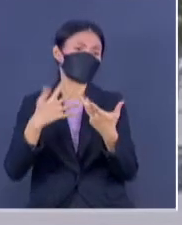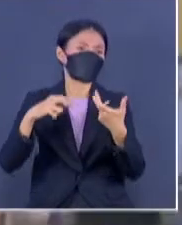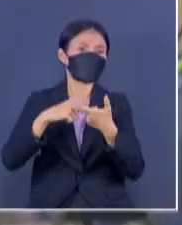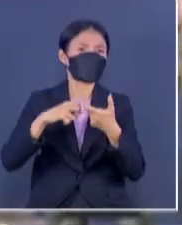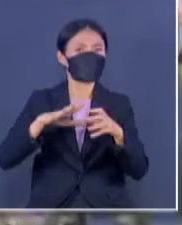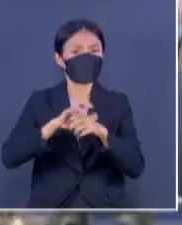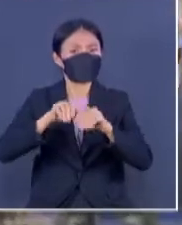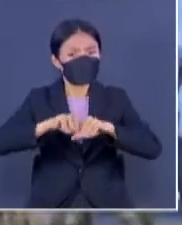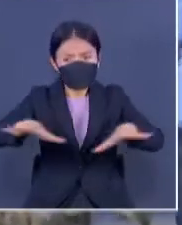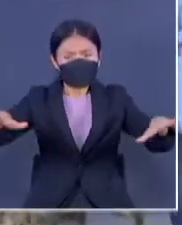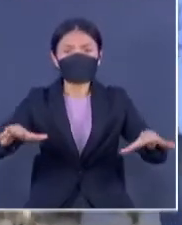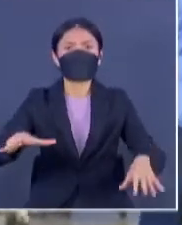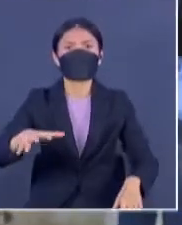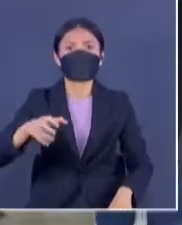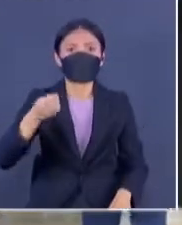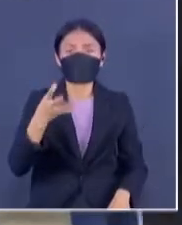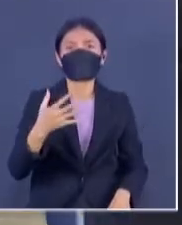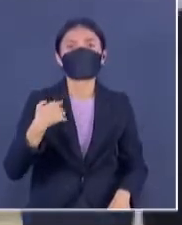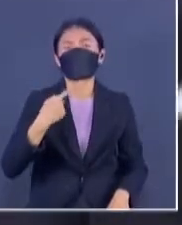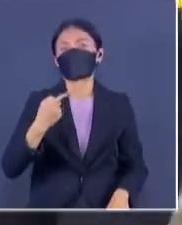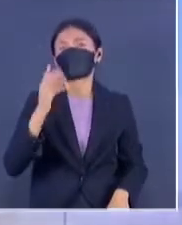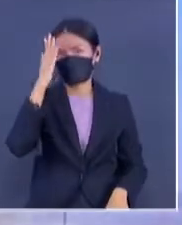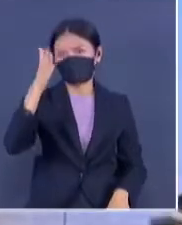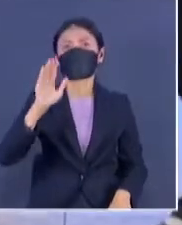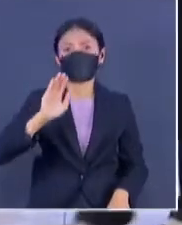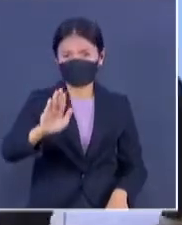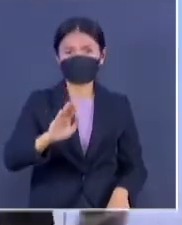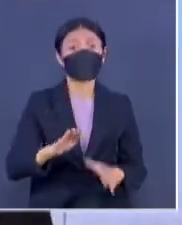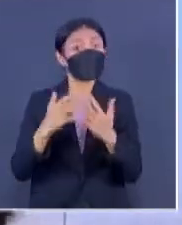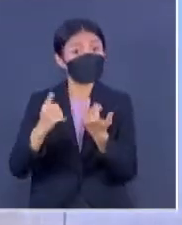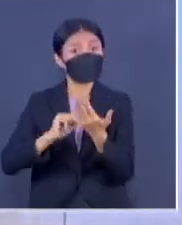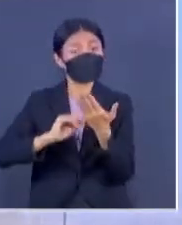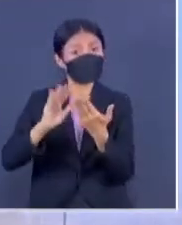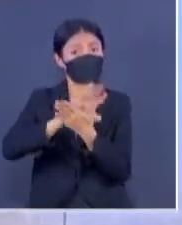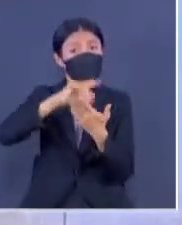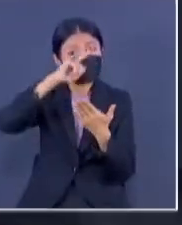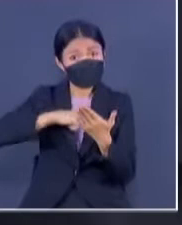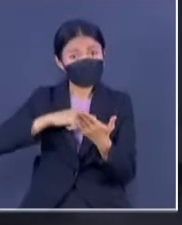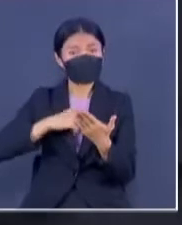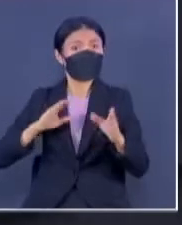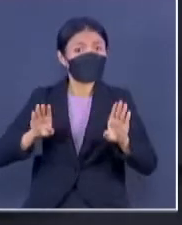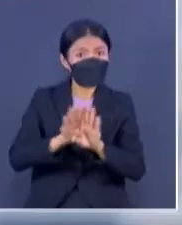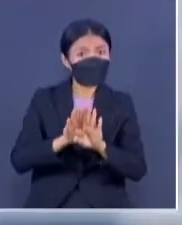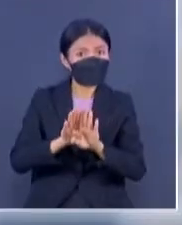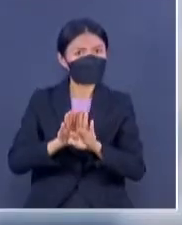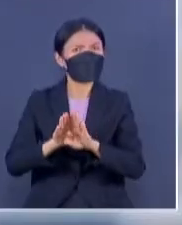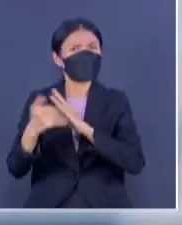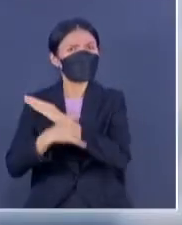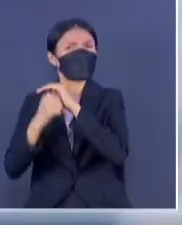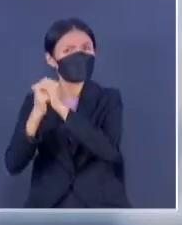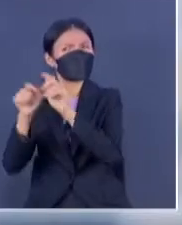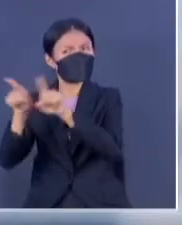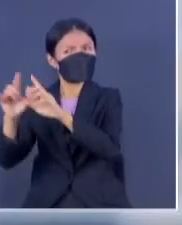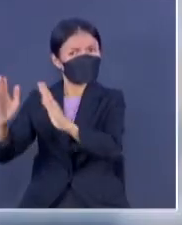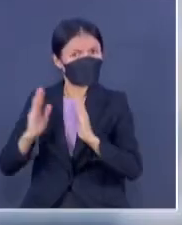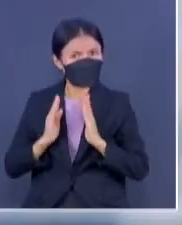ดเมืองในระดับเดียวกับเมืองอู่ฮั่นของจีนหรือไม่นั้นต้องให้กระทรวงสาธารณสุขประเมินอีกครั้งค่ะ ลักษณะของ